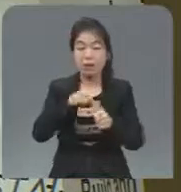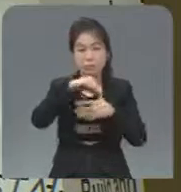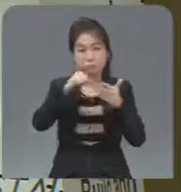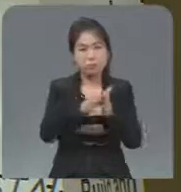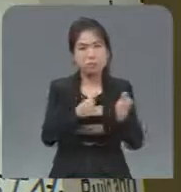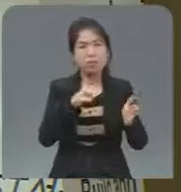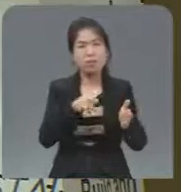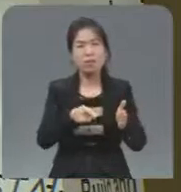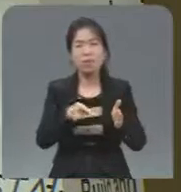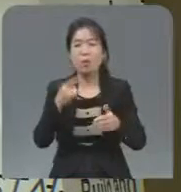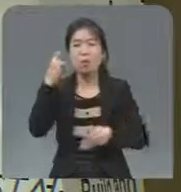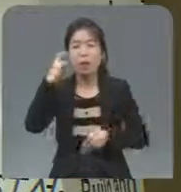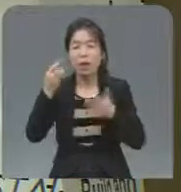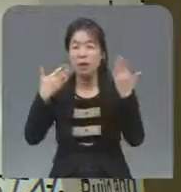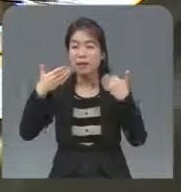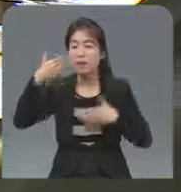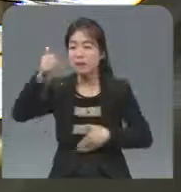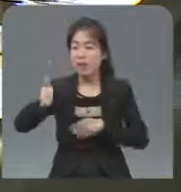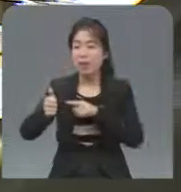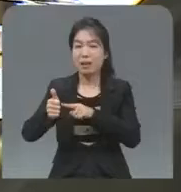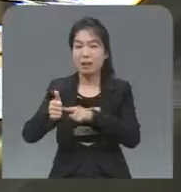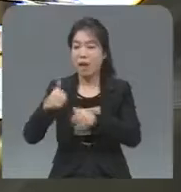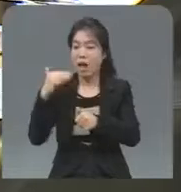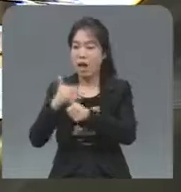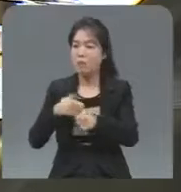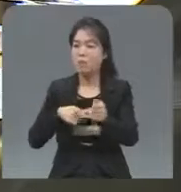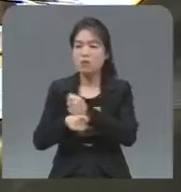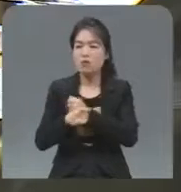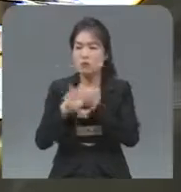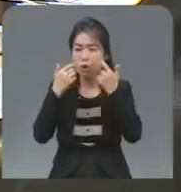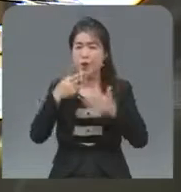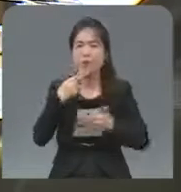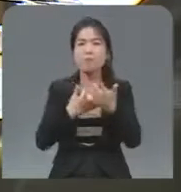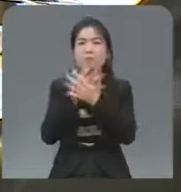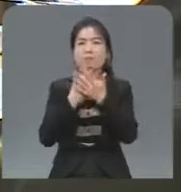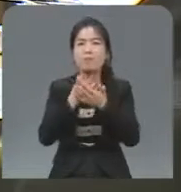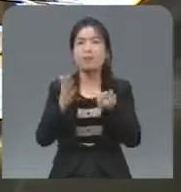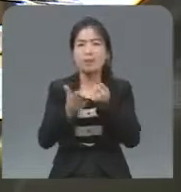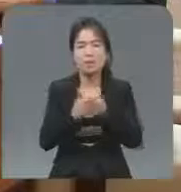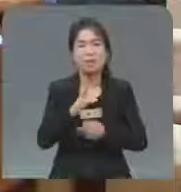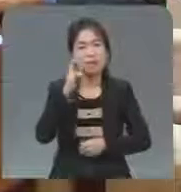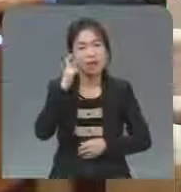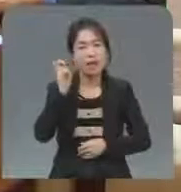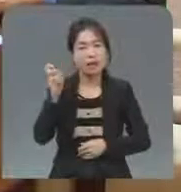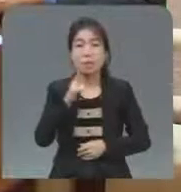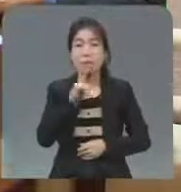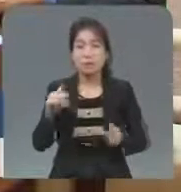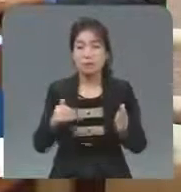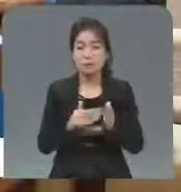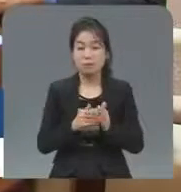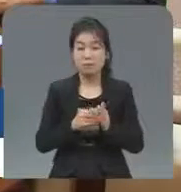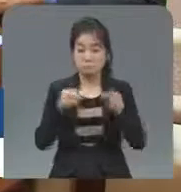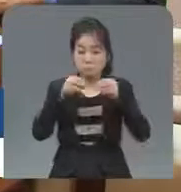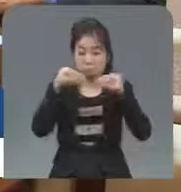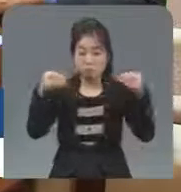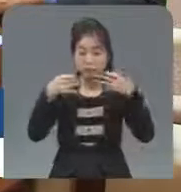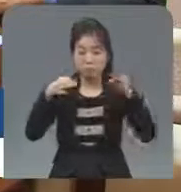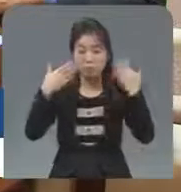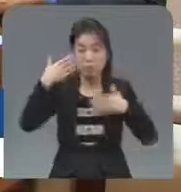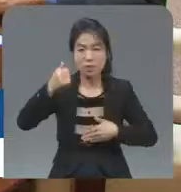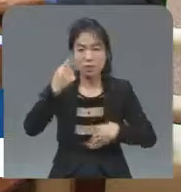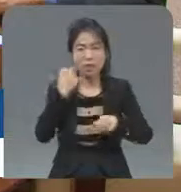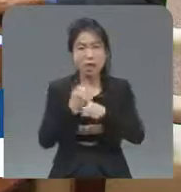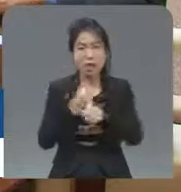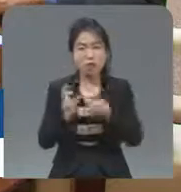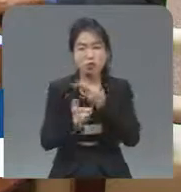것은 김 전 총장에 대한 해임 명분이 명확하지 않기 때문이라는 시각도 있습니다. 실제 김 전 총장의 연구비